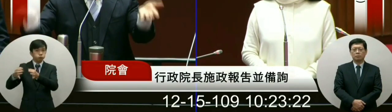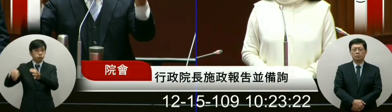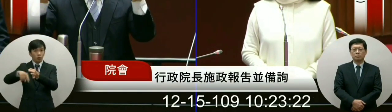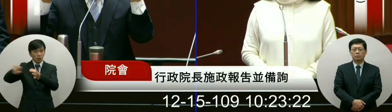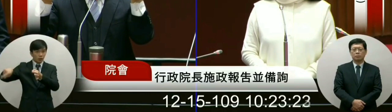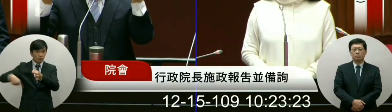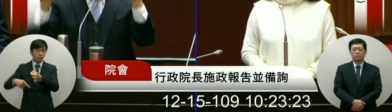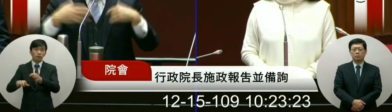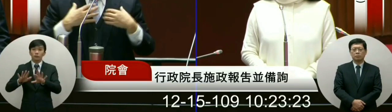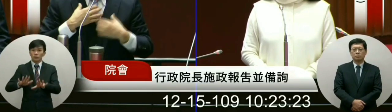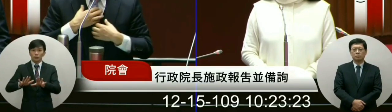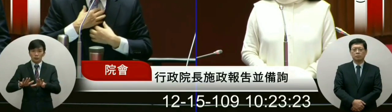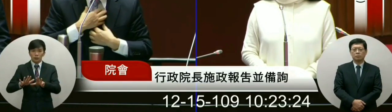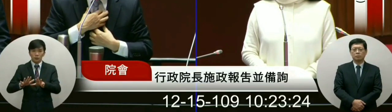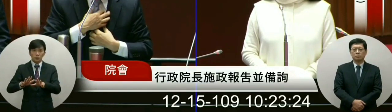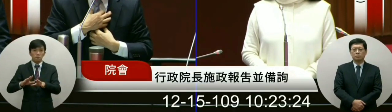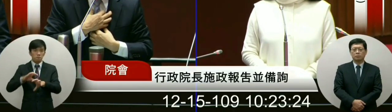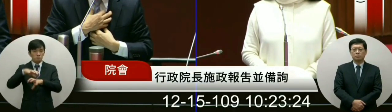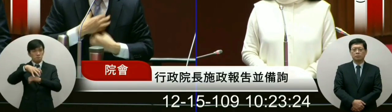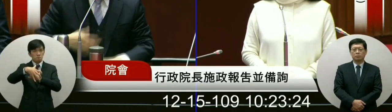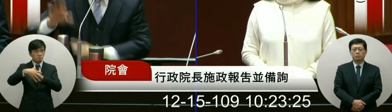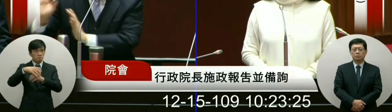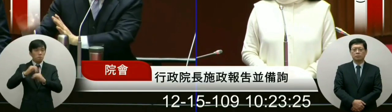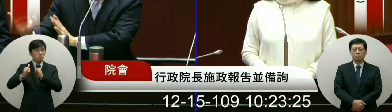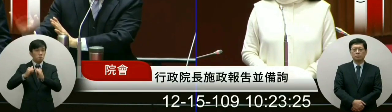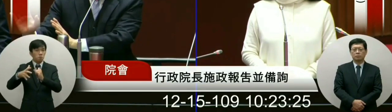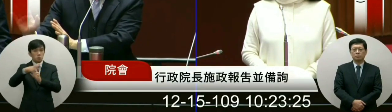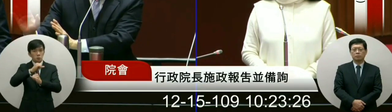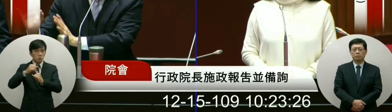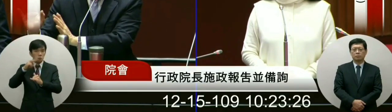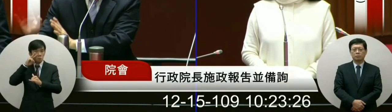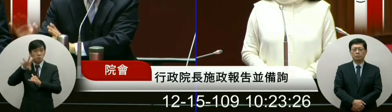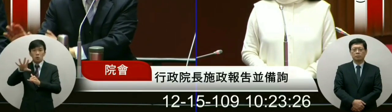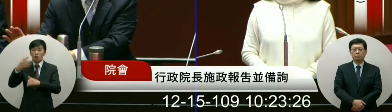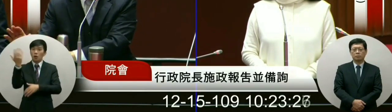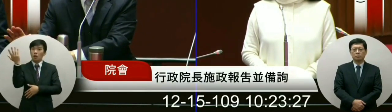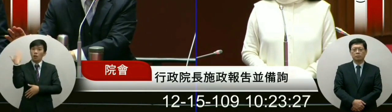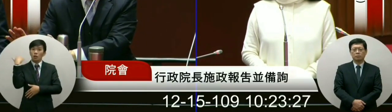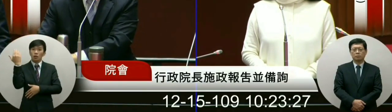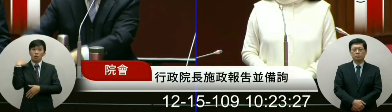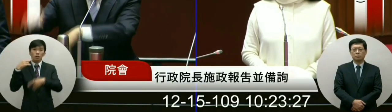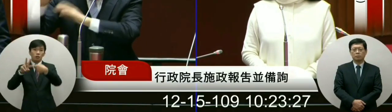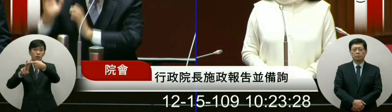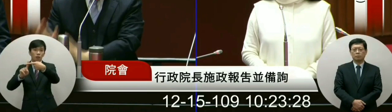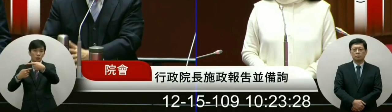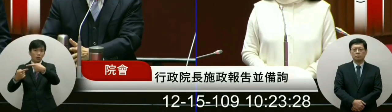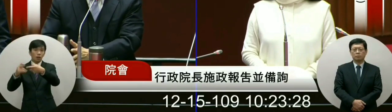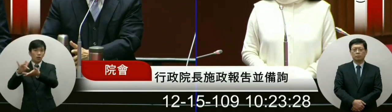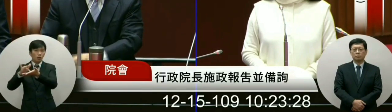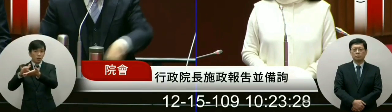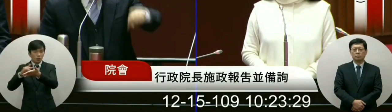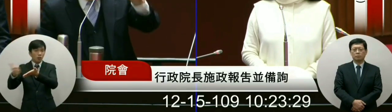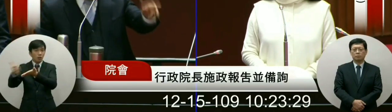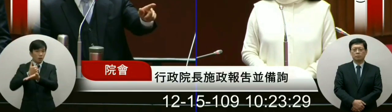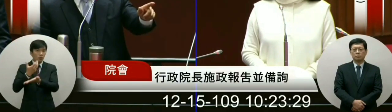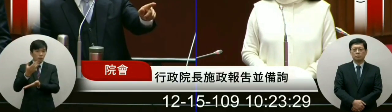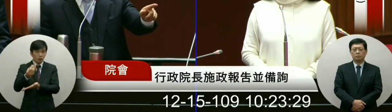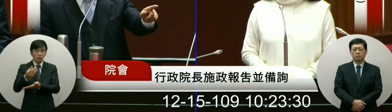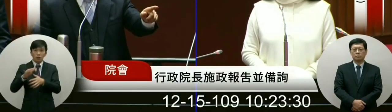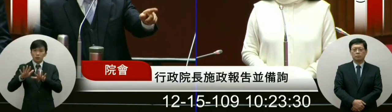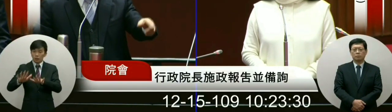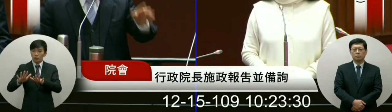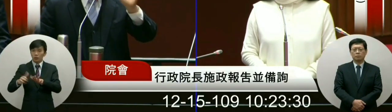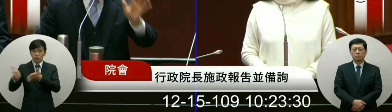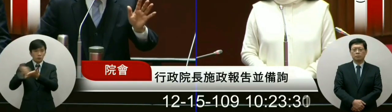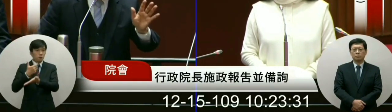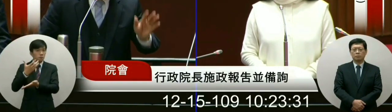大家全国注目了，我们作为进口商，过去没有进口含莱克多巴胺的猪肉，现在不会进口，未来不